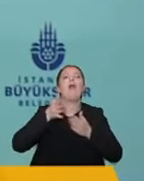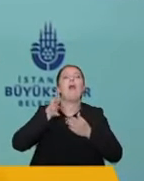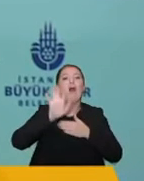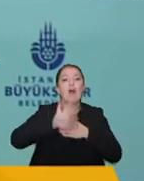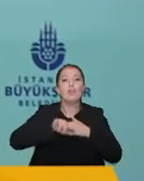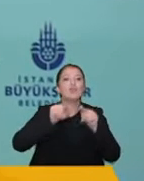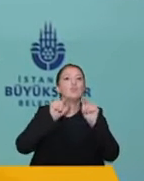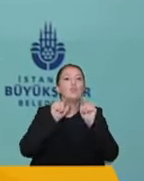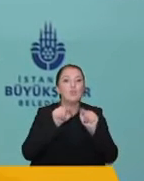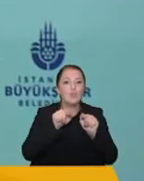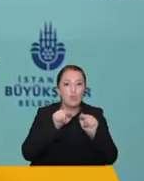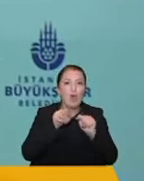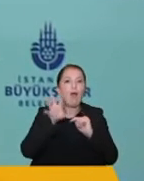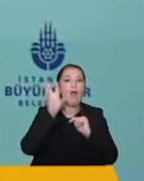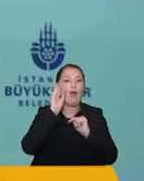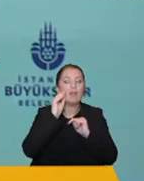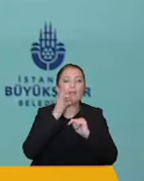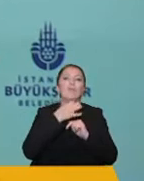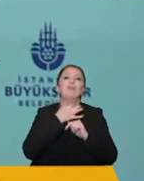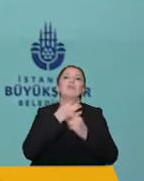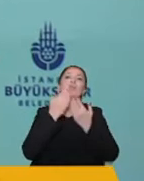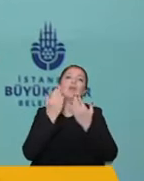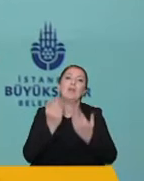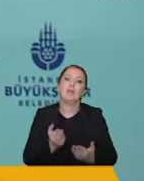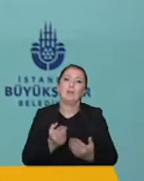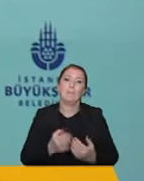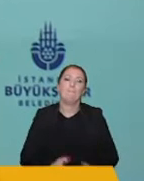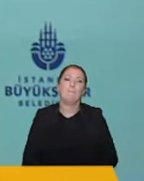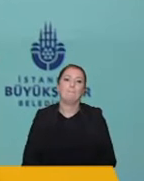bu anlamda teşekkür ediyorum.